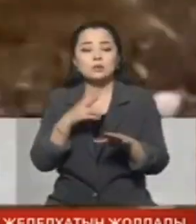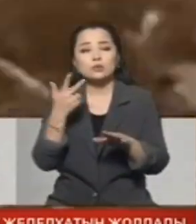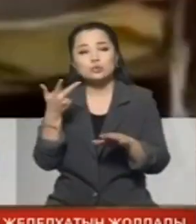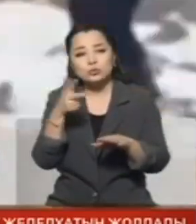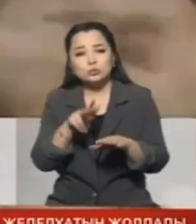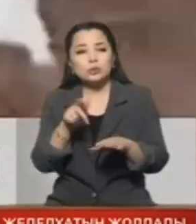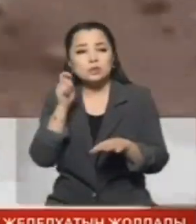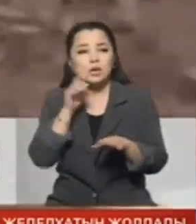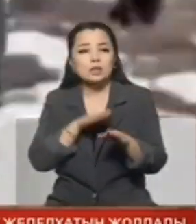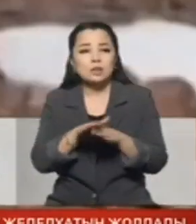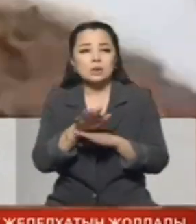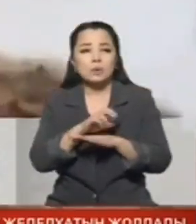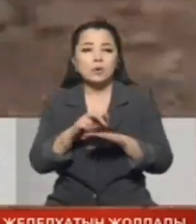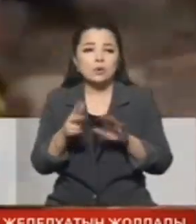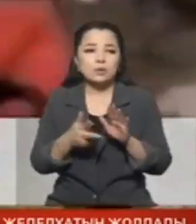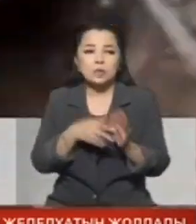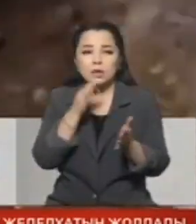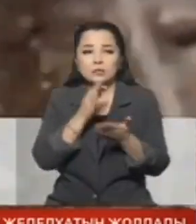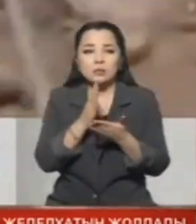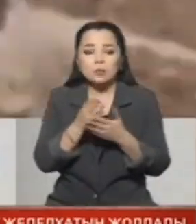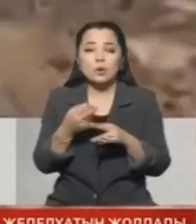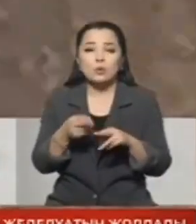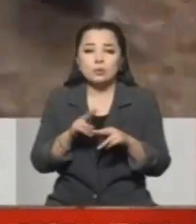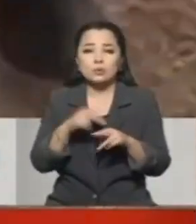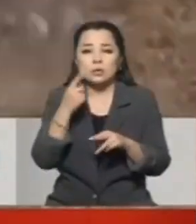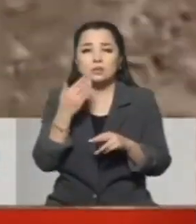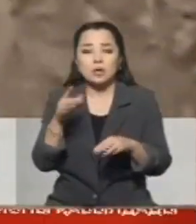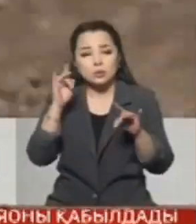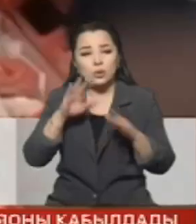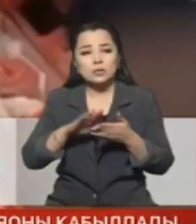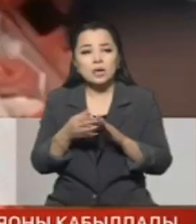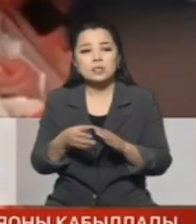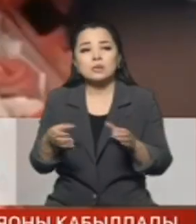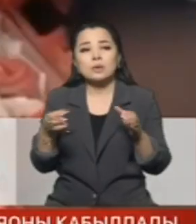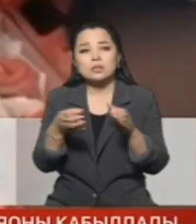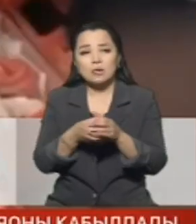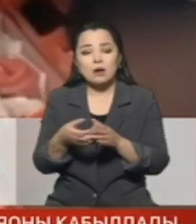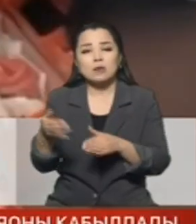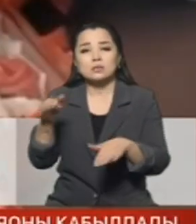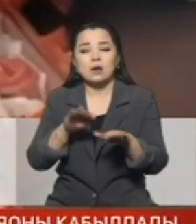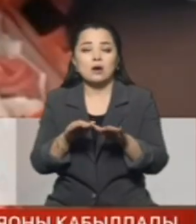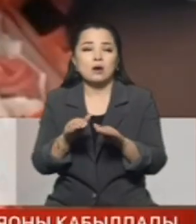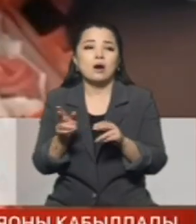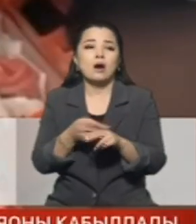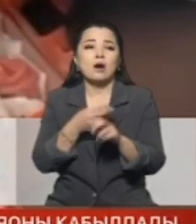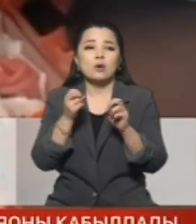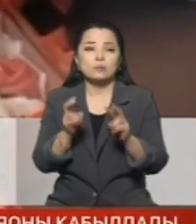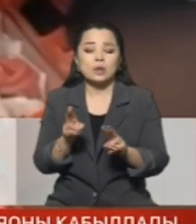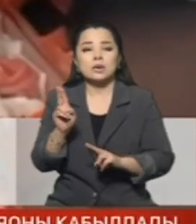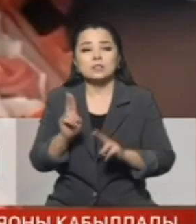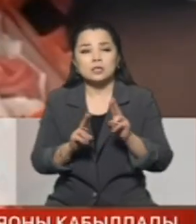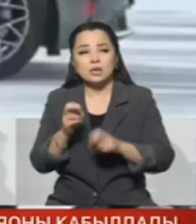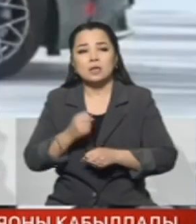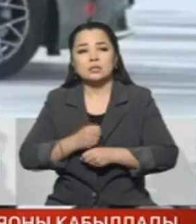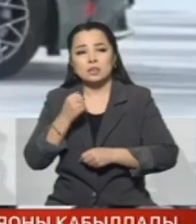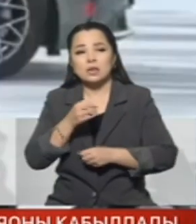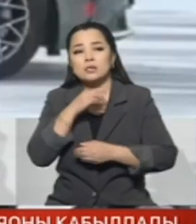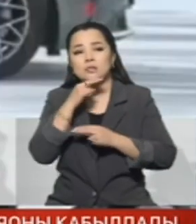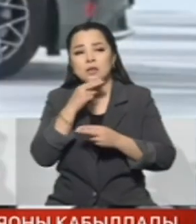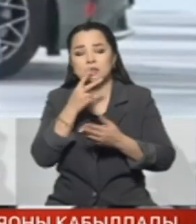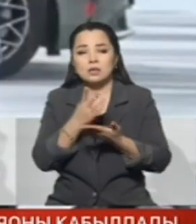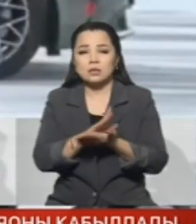үшеудің де жасы кәмелетке толмағанын айтты. Осы ретте Төтенше жағдайлар департаменті таудағы қауіпсіздік ережелерін қатаң сақтауға